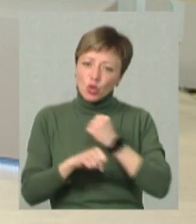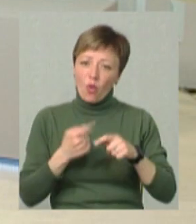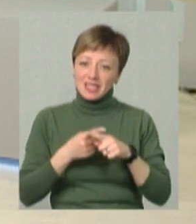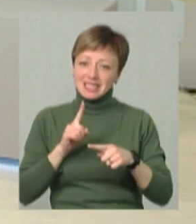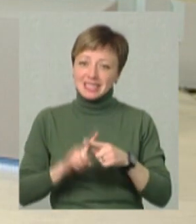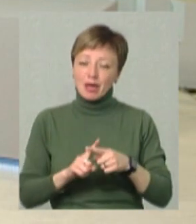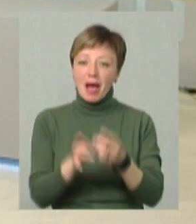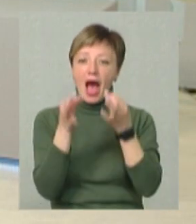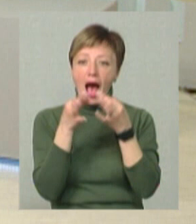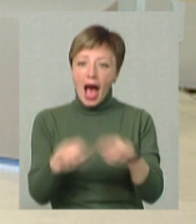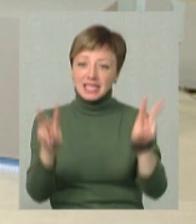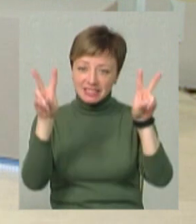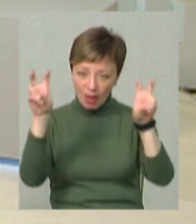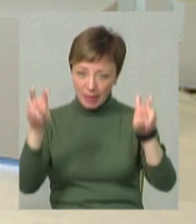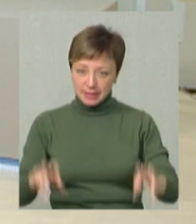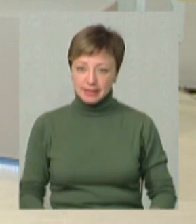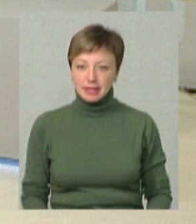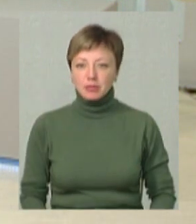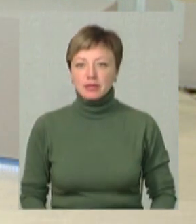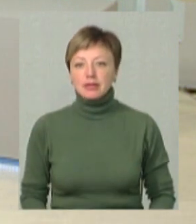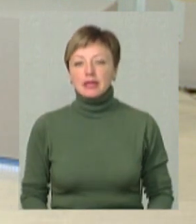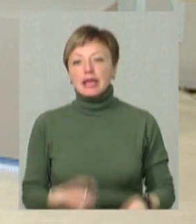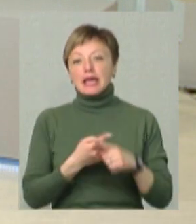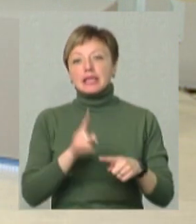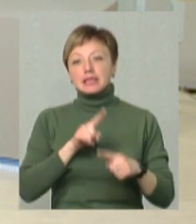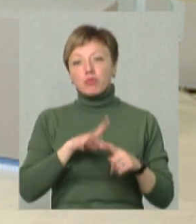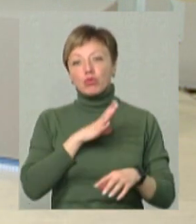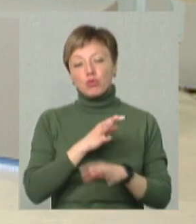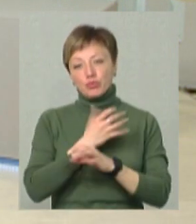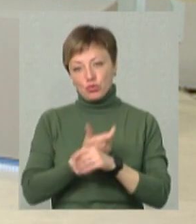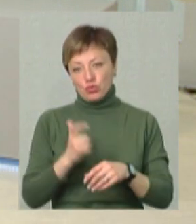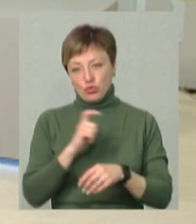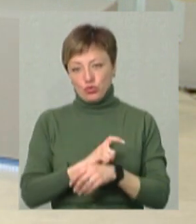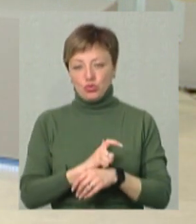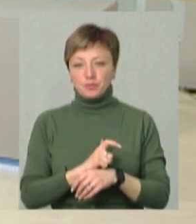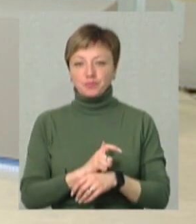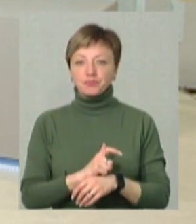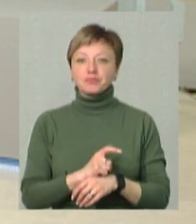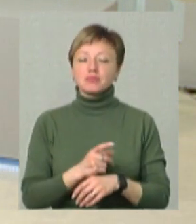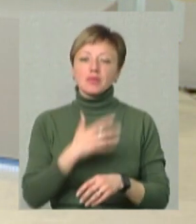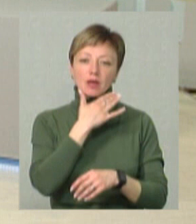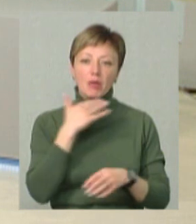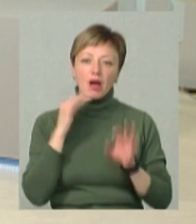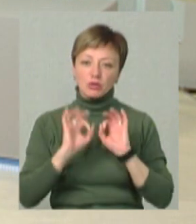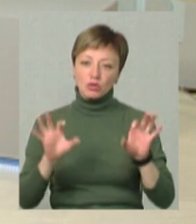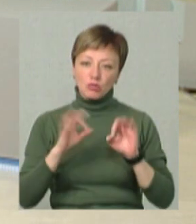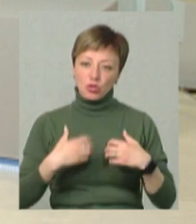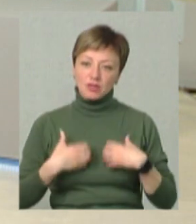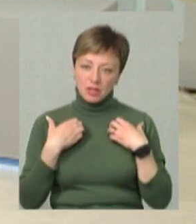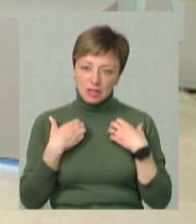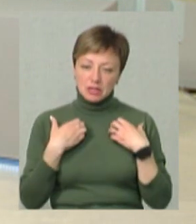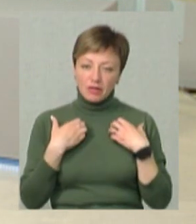цими освободителями. І це було б дуже сильно. На жаль, багато чого можна буде розказати про звірства, на